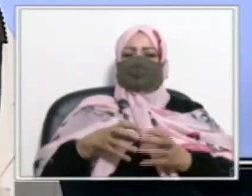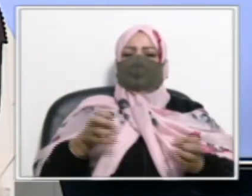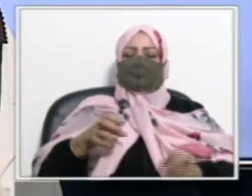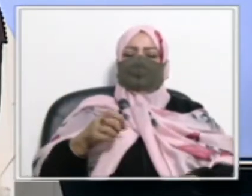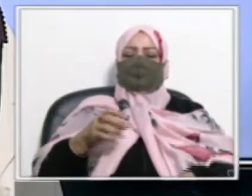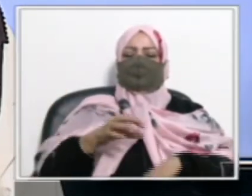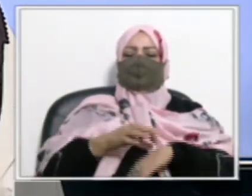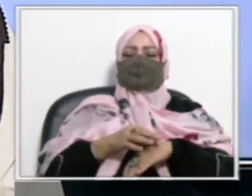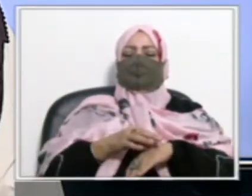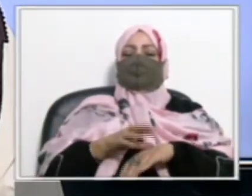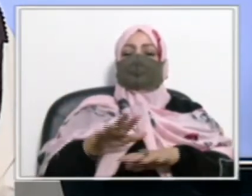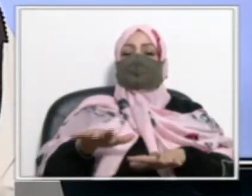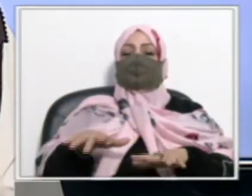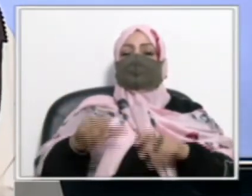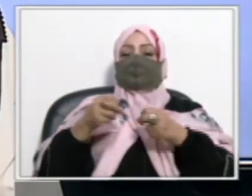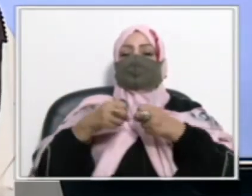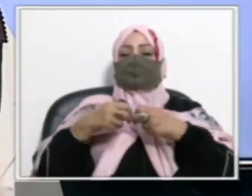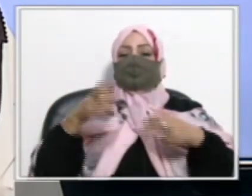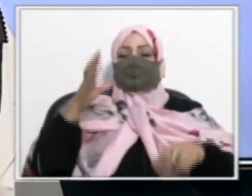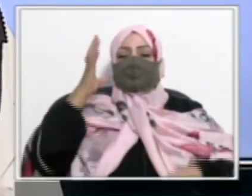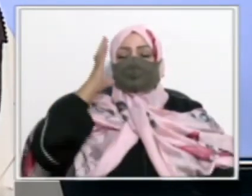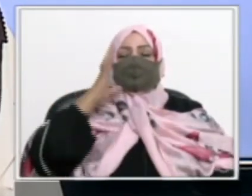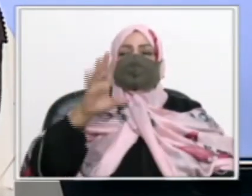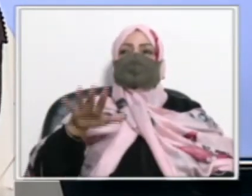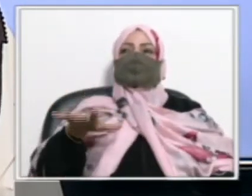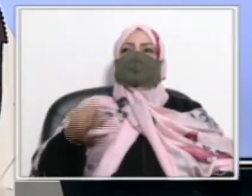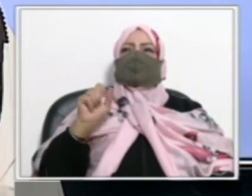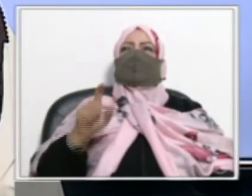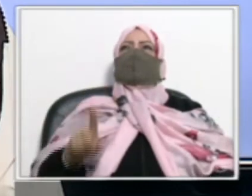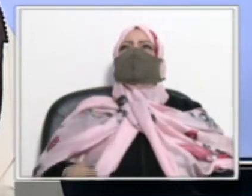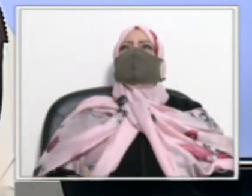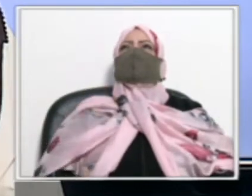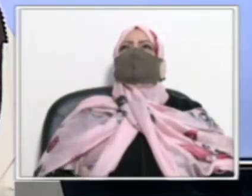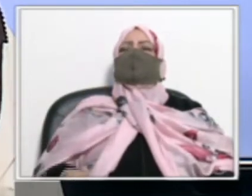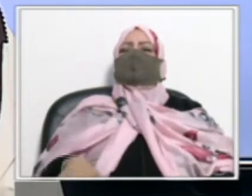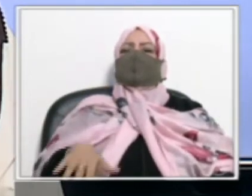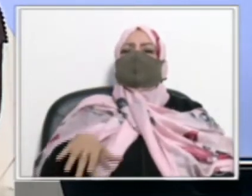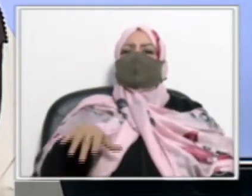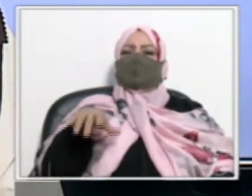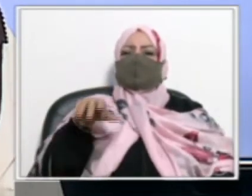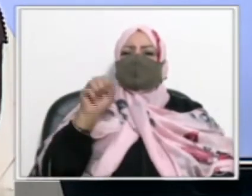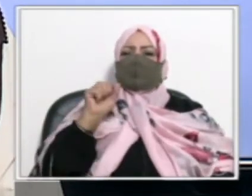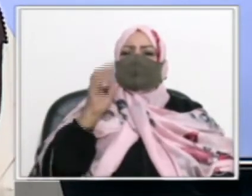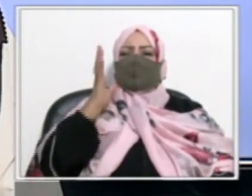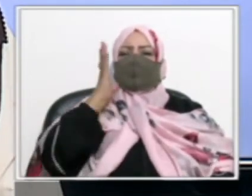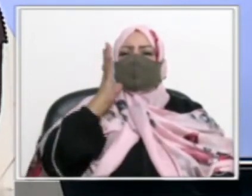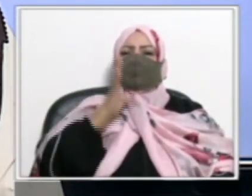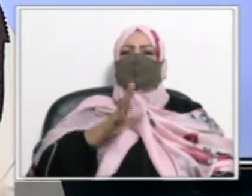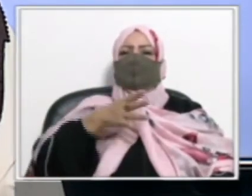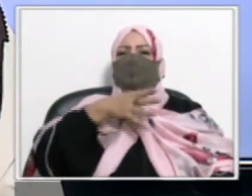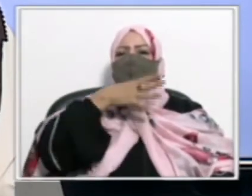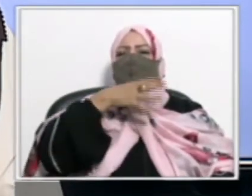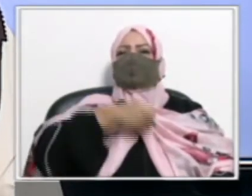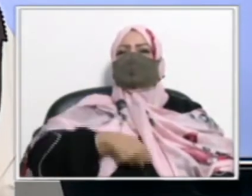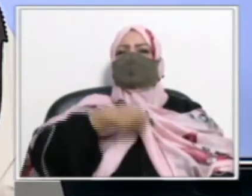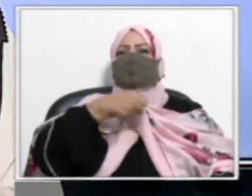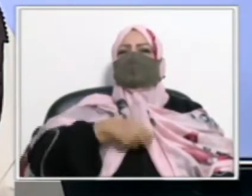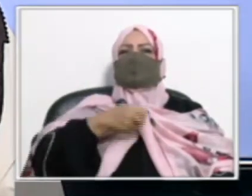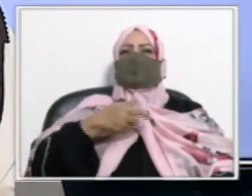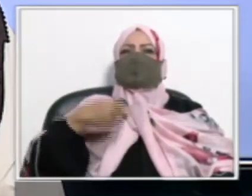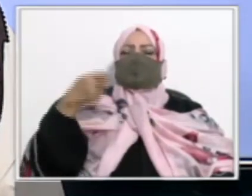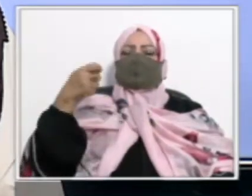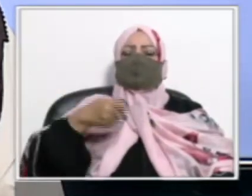الصلاة والسلام، فإنه يختم بأن الله عز وجل يدعو الله بأن يعصمه من فتن